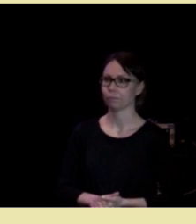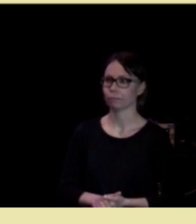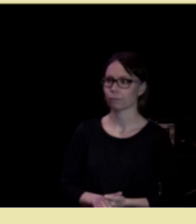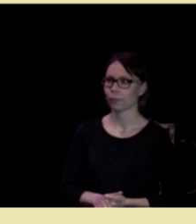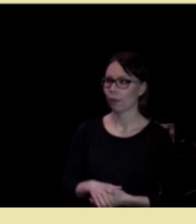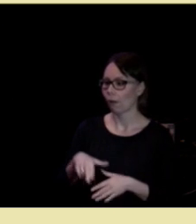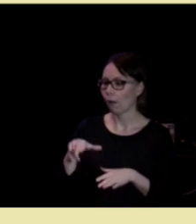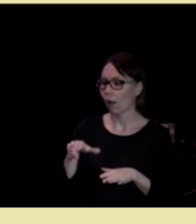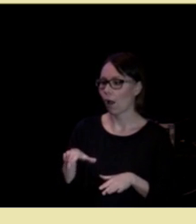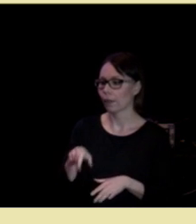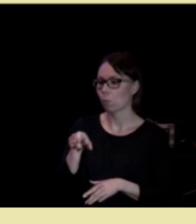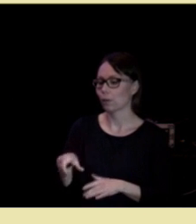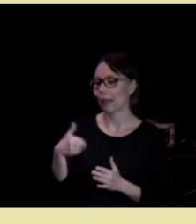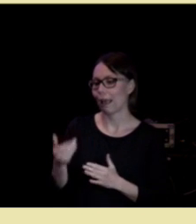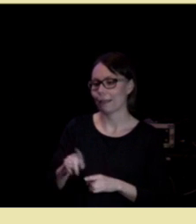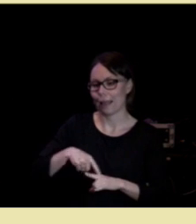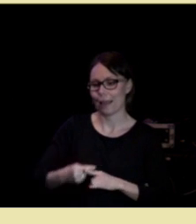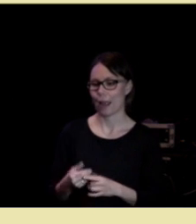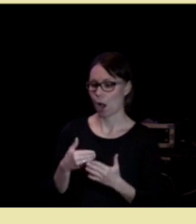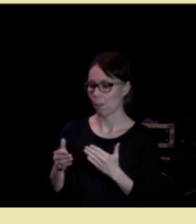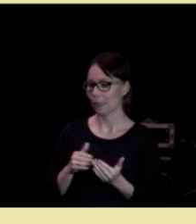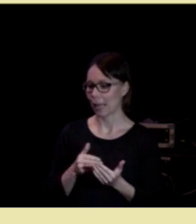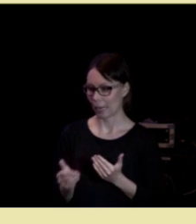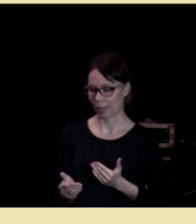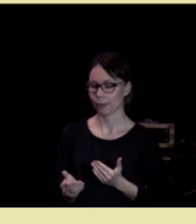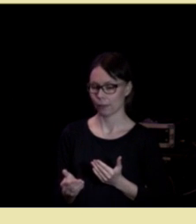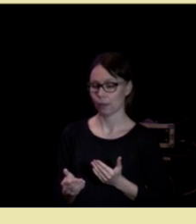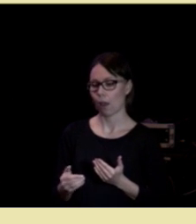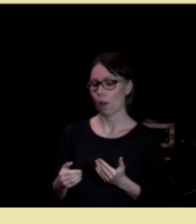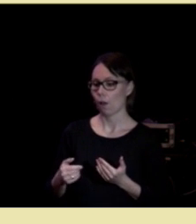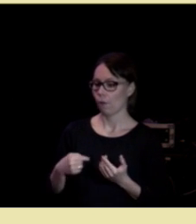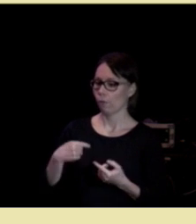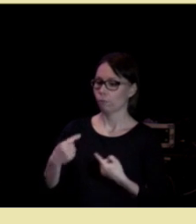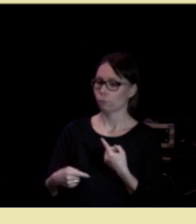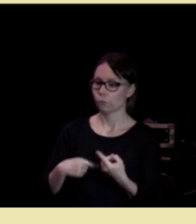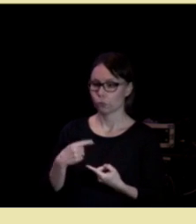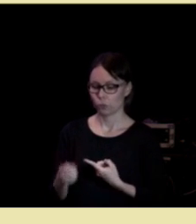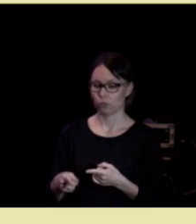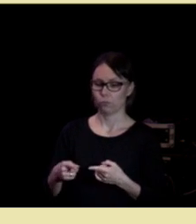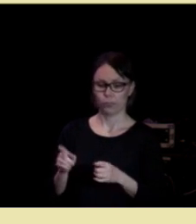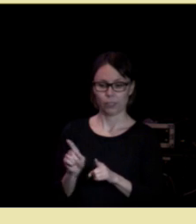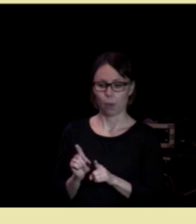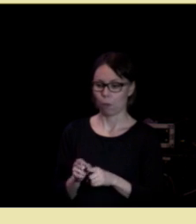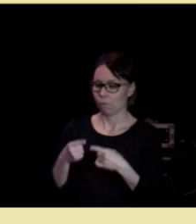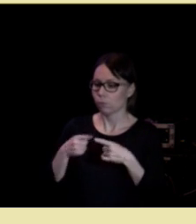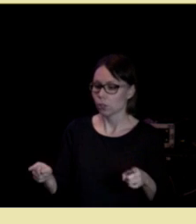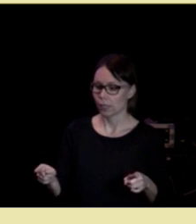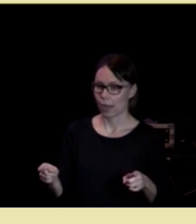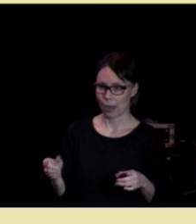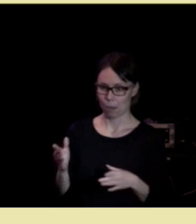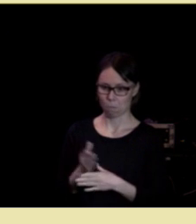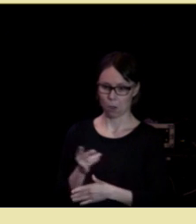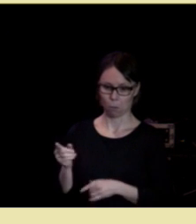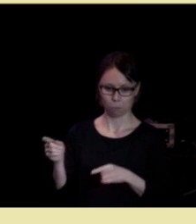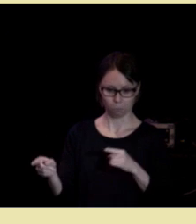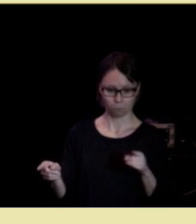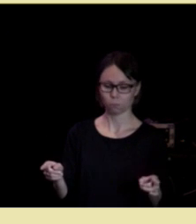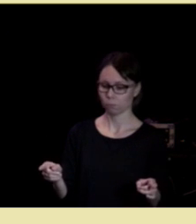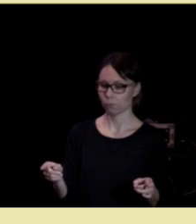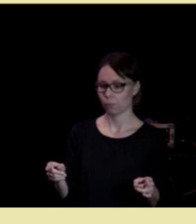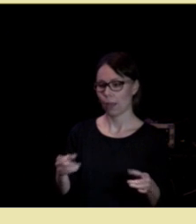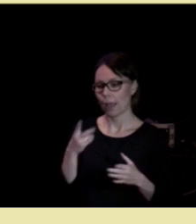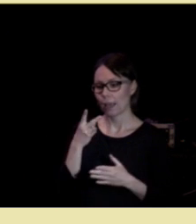18 måneder etter rehabiliteringen så var det fortsatt like stor forskjell mellom de to gruppene med hensyn